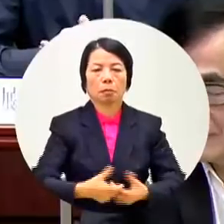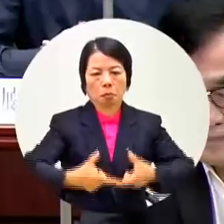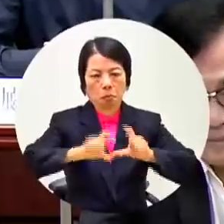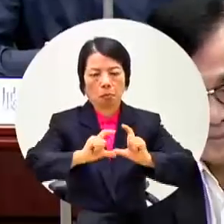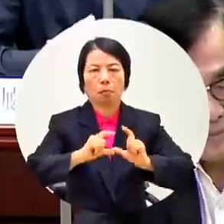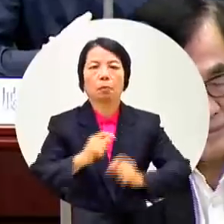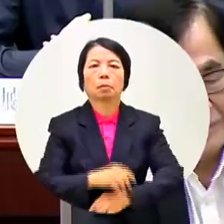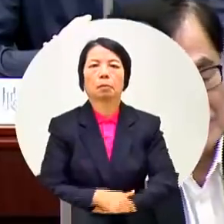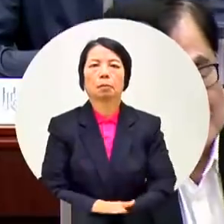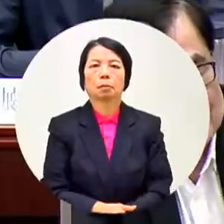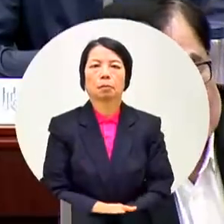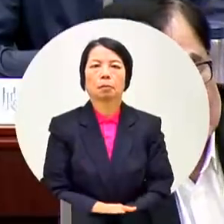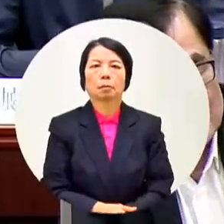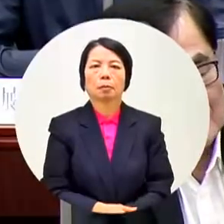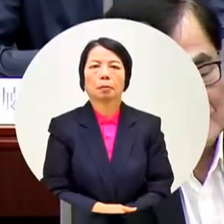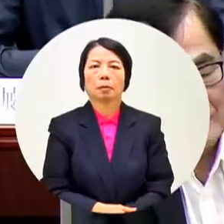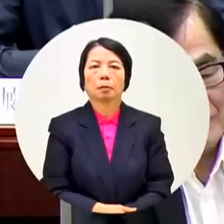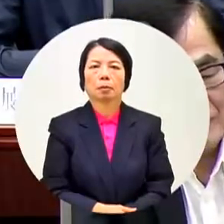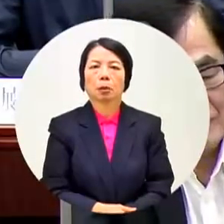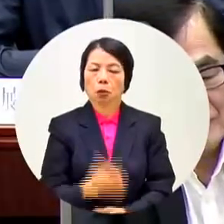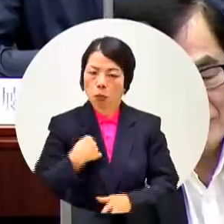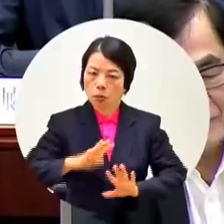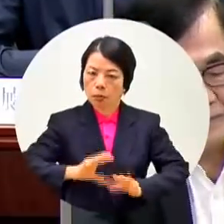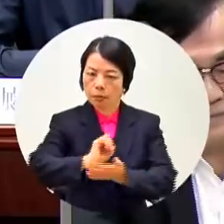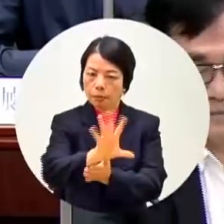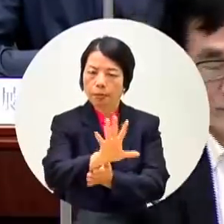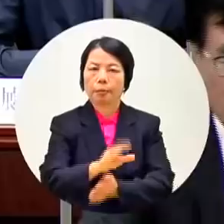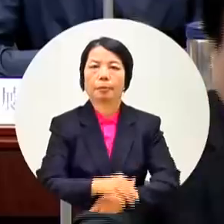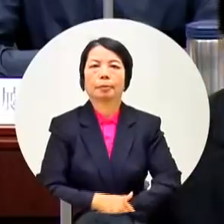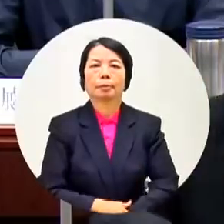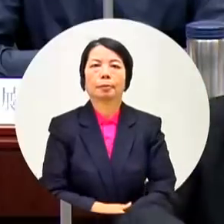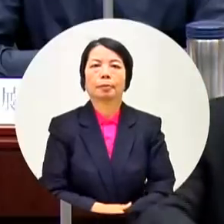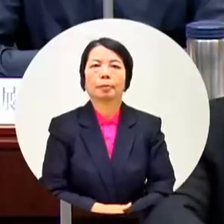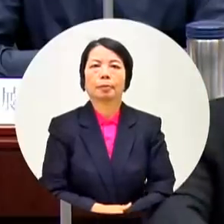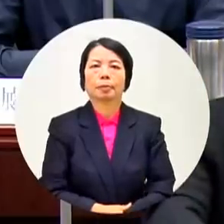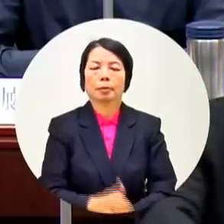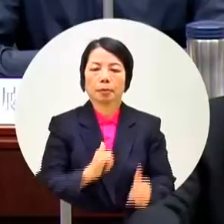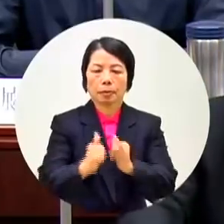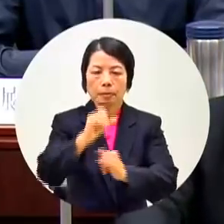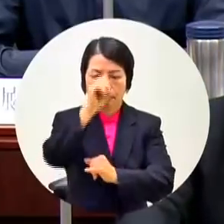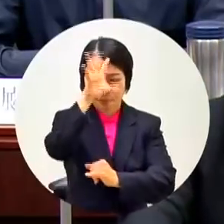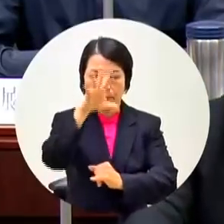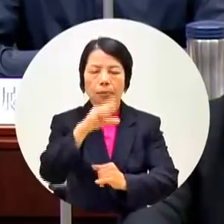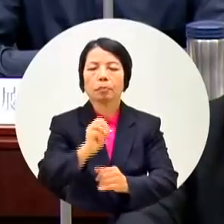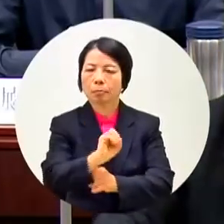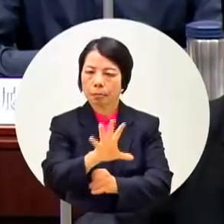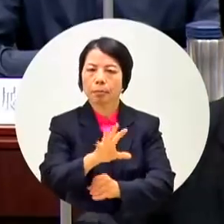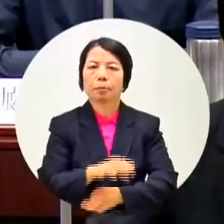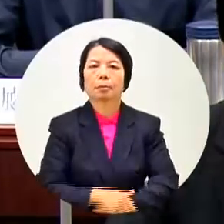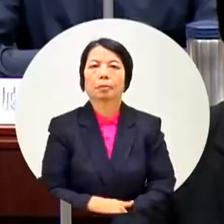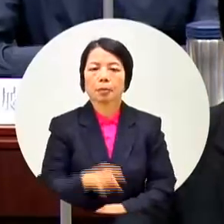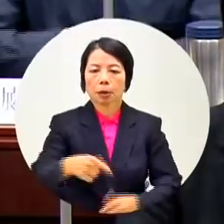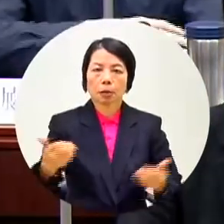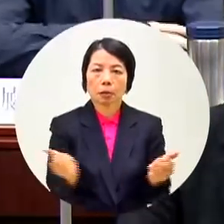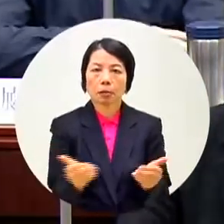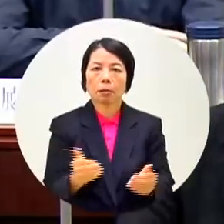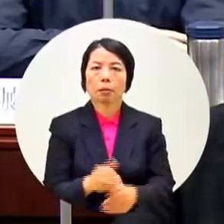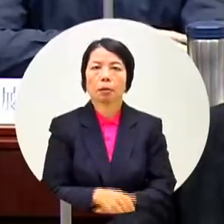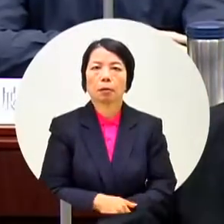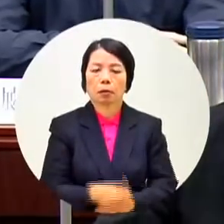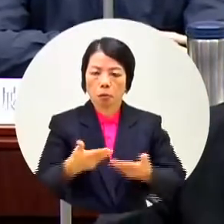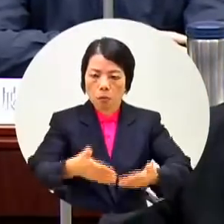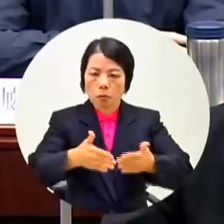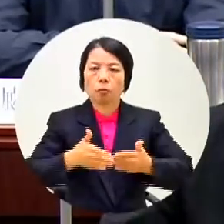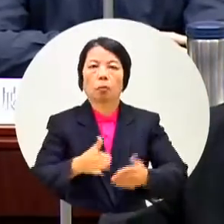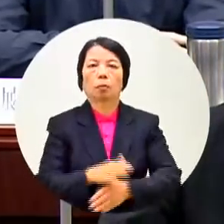跟陈议员报告，也跟民进党党团报告，这个问题实在是太重要了，今天第一天各位就提